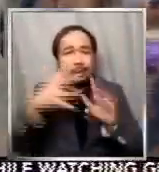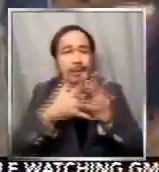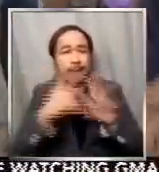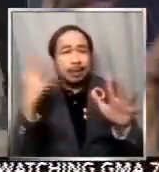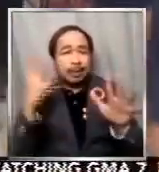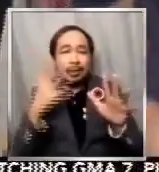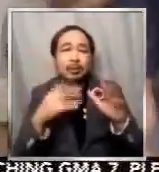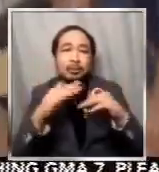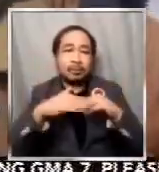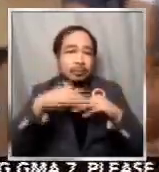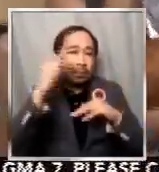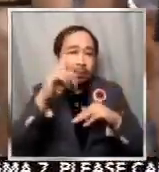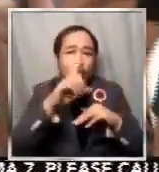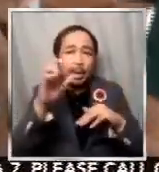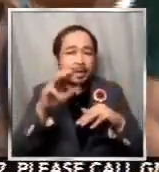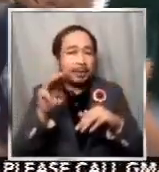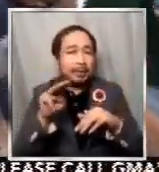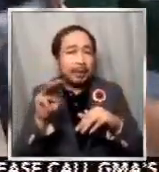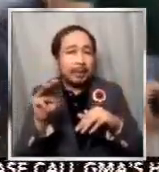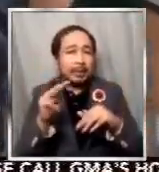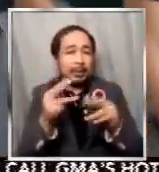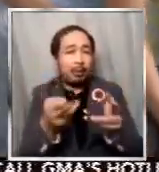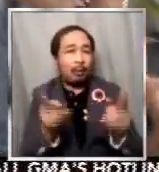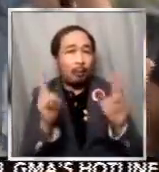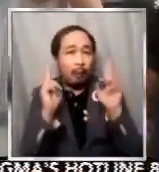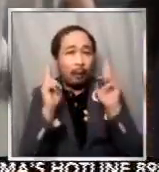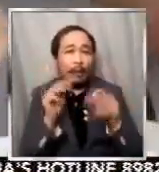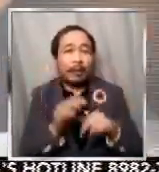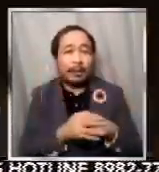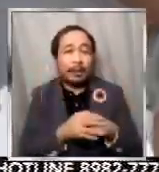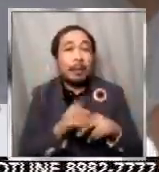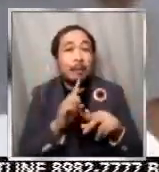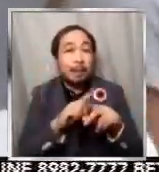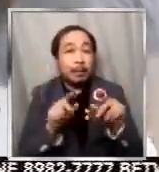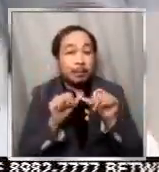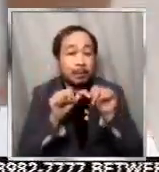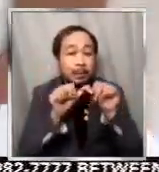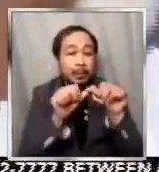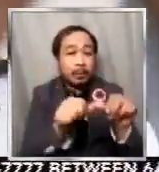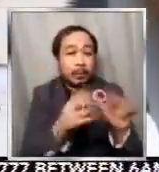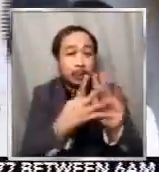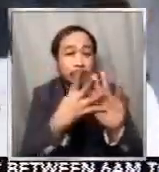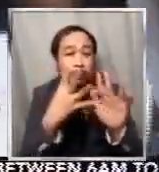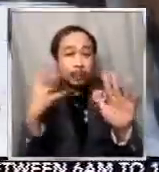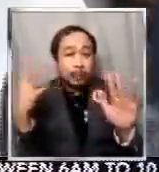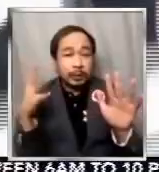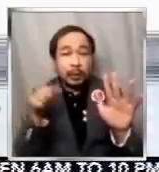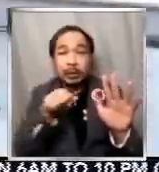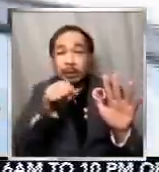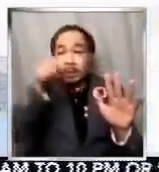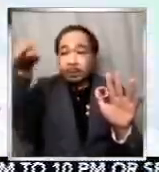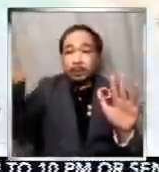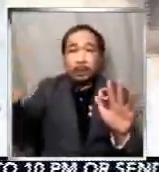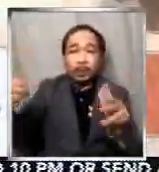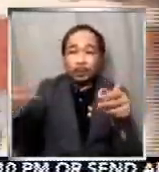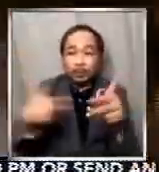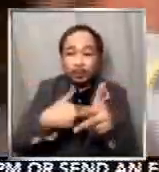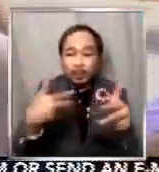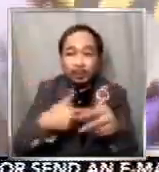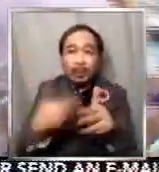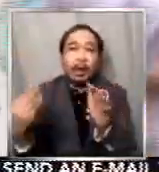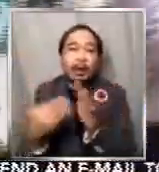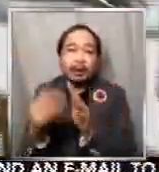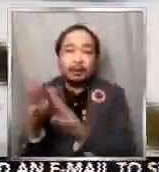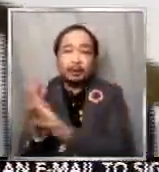100 metro ang haba ng hallway na yan. Hindi dyan matatapos ang pila. Tatawid ka pa ng kalsada para muling pumila sa gilid ng